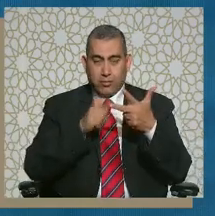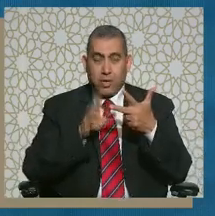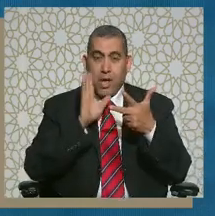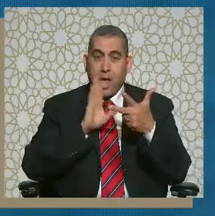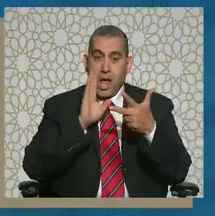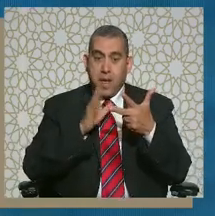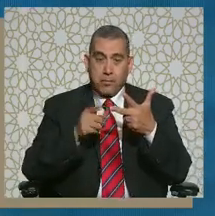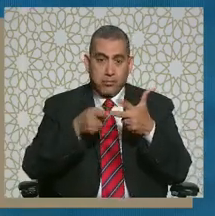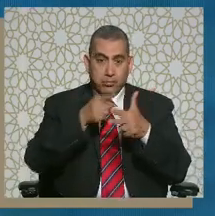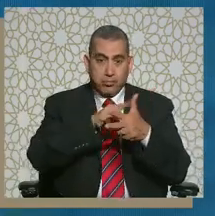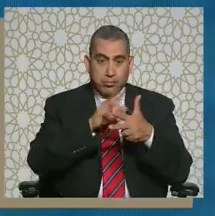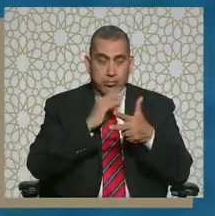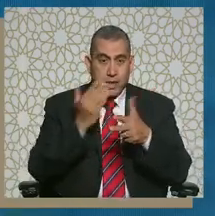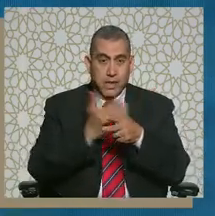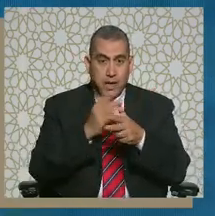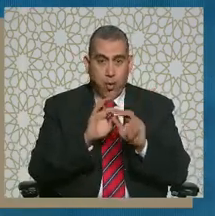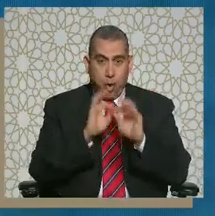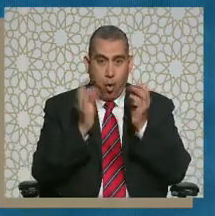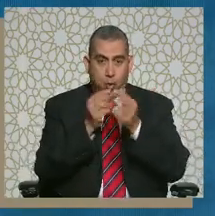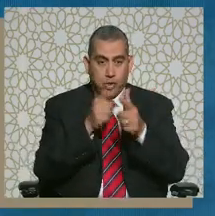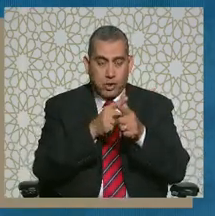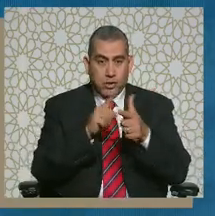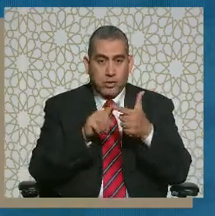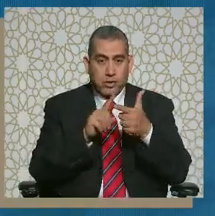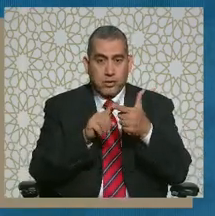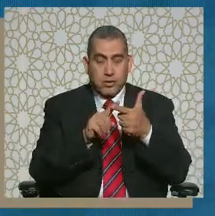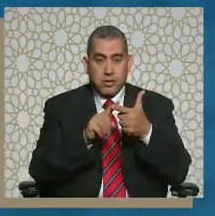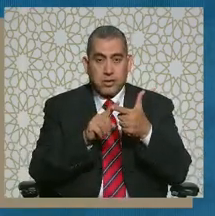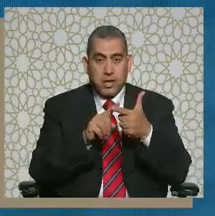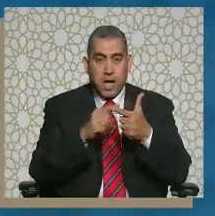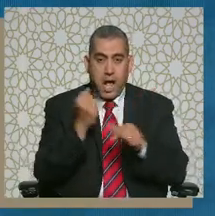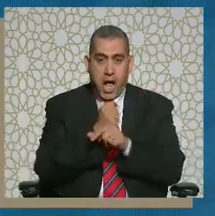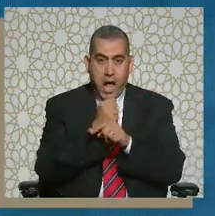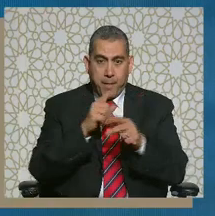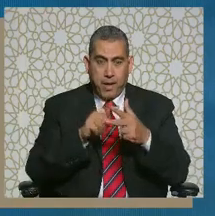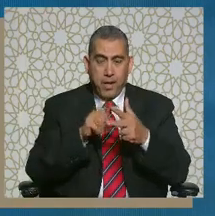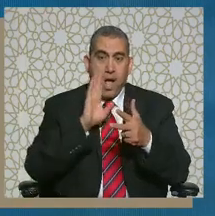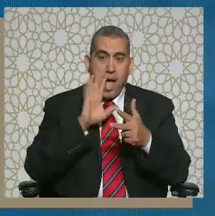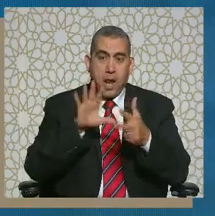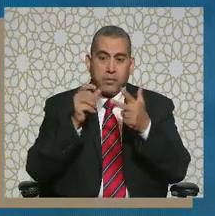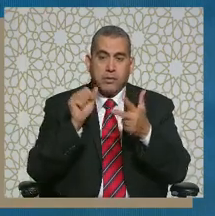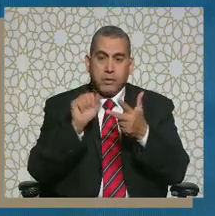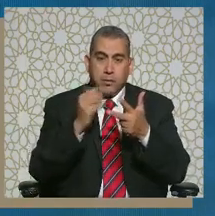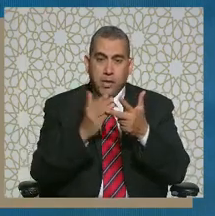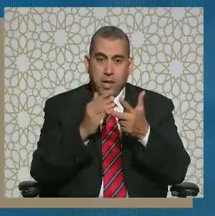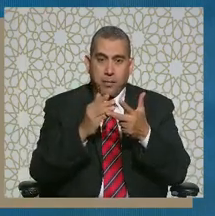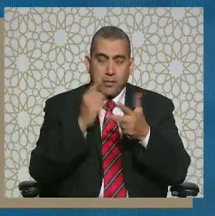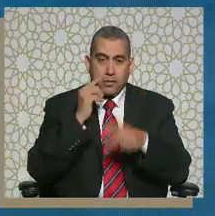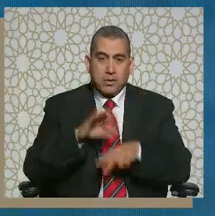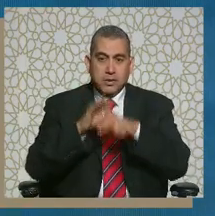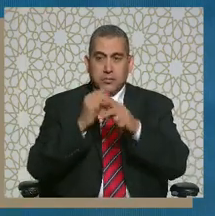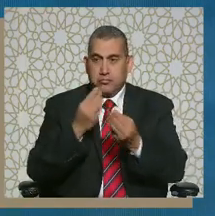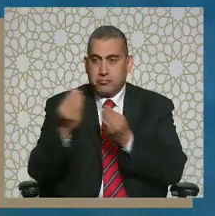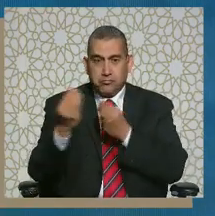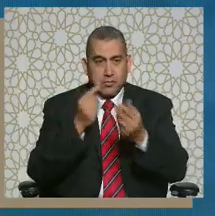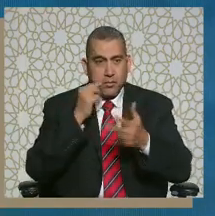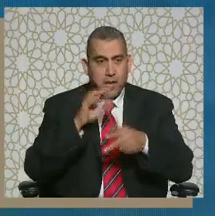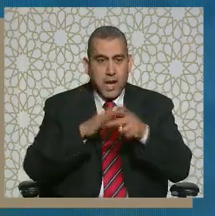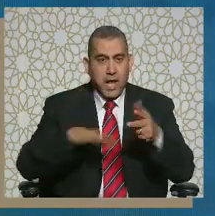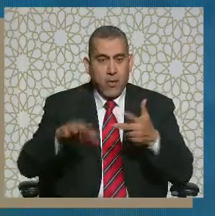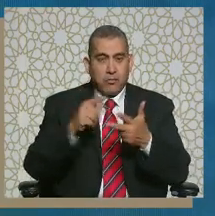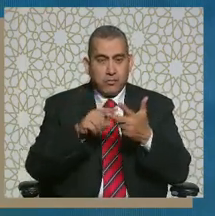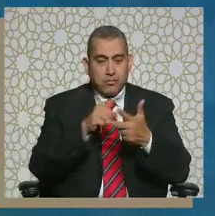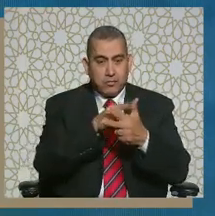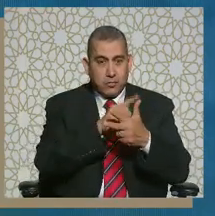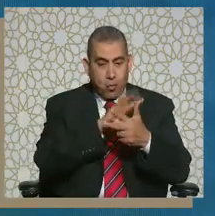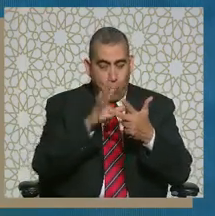شيء عشان اسرتك ولو تعلمت شيء عشان عملك ولو تعلمت شيء عشان تدير علاقاتك انت هتكون في